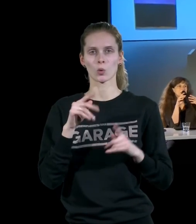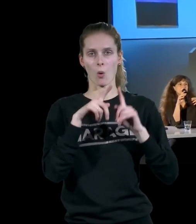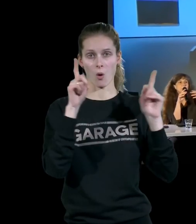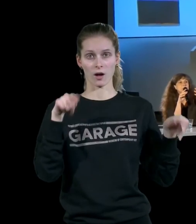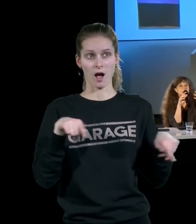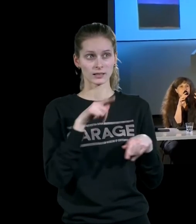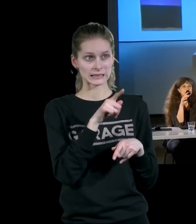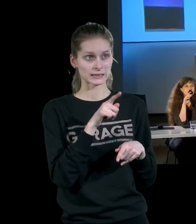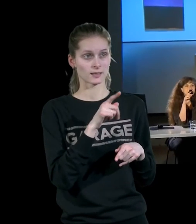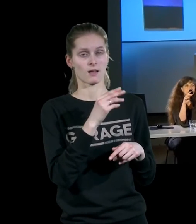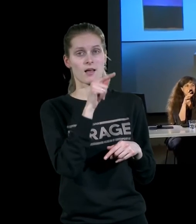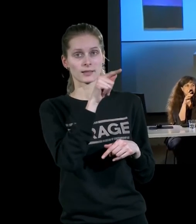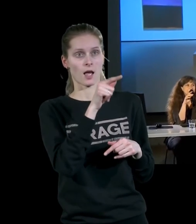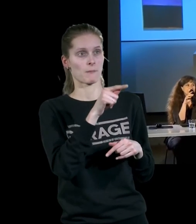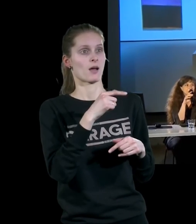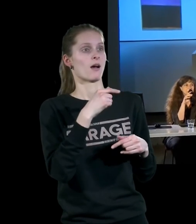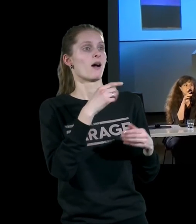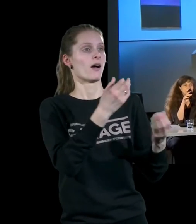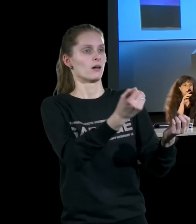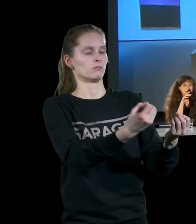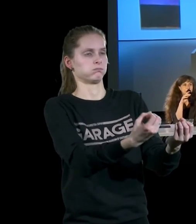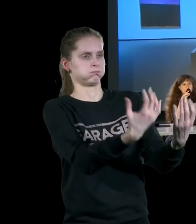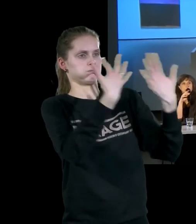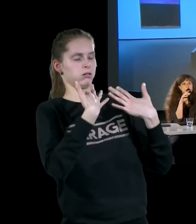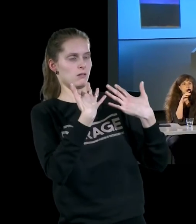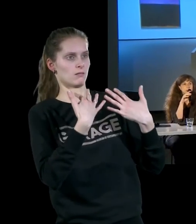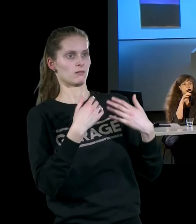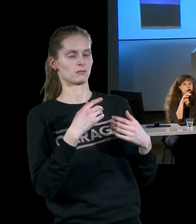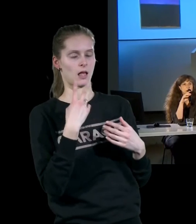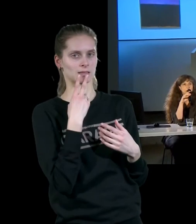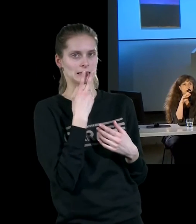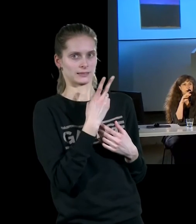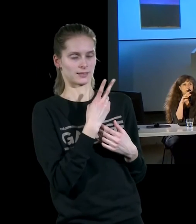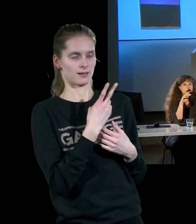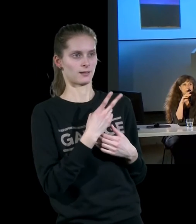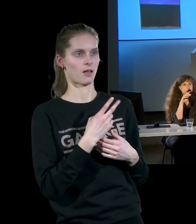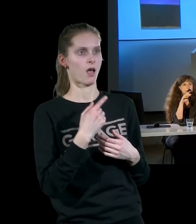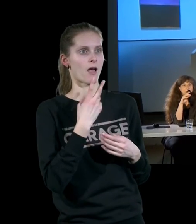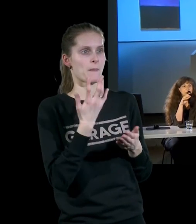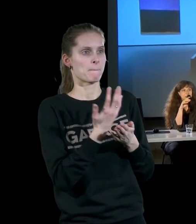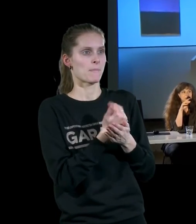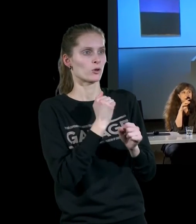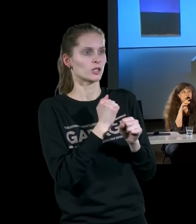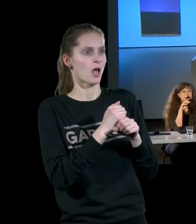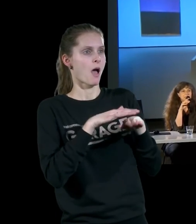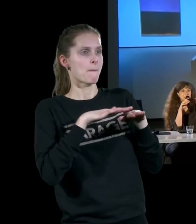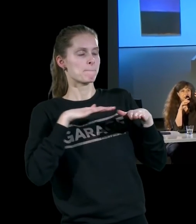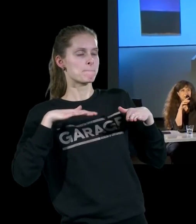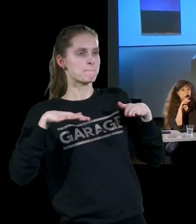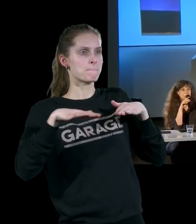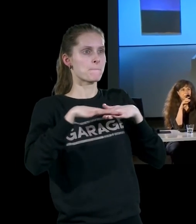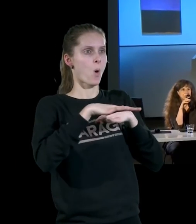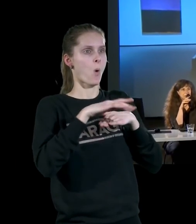она выплескивается на зрителя, что она создает некое поле перед тобой, в котором ты оказываешься. Ты